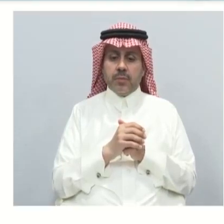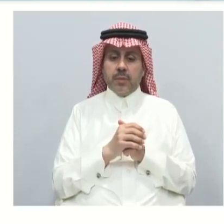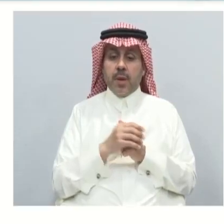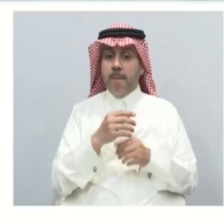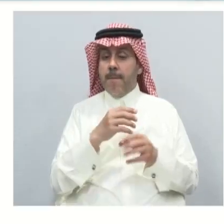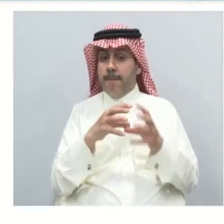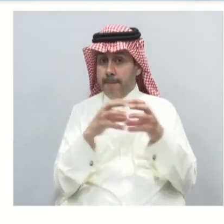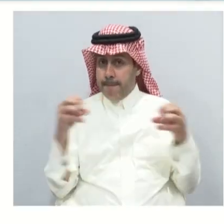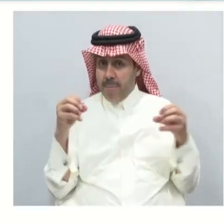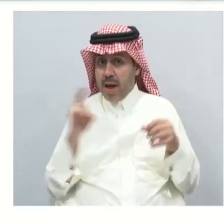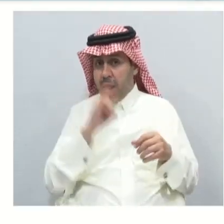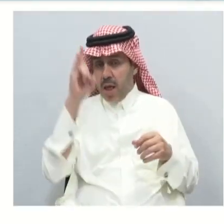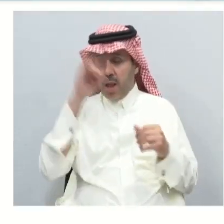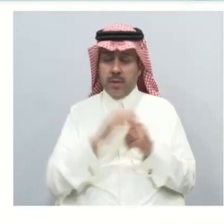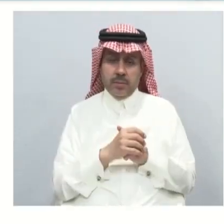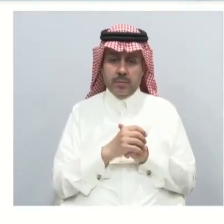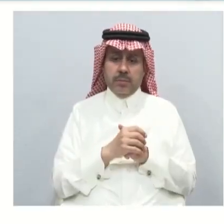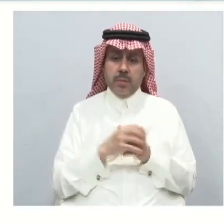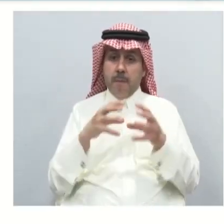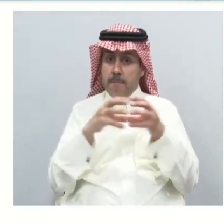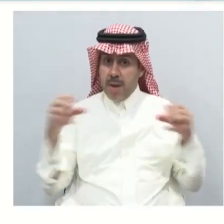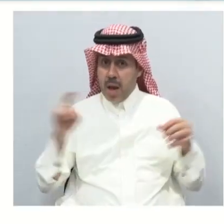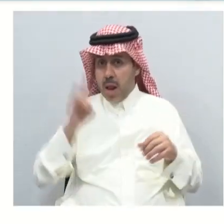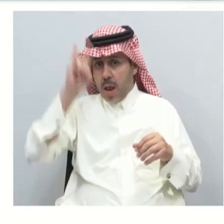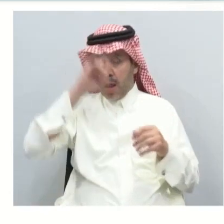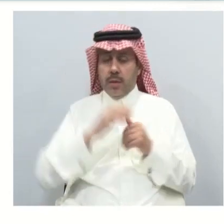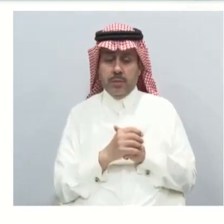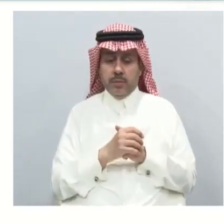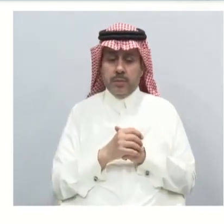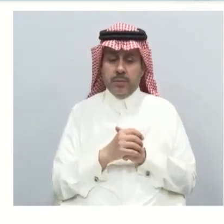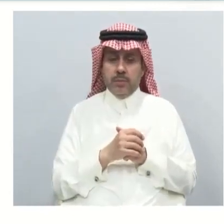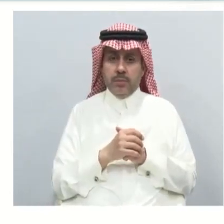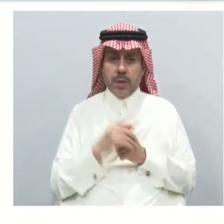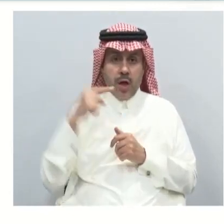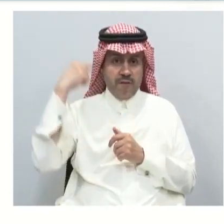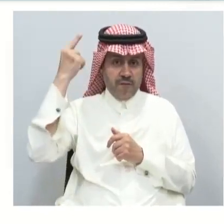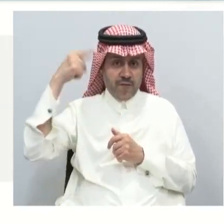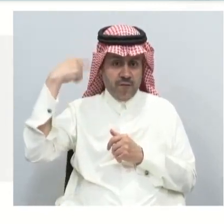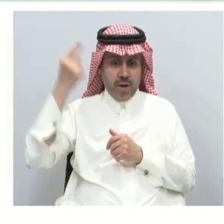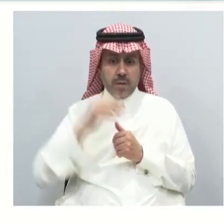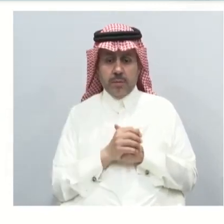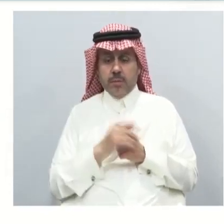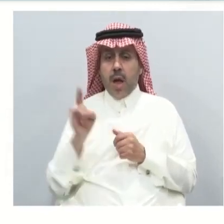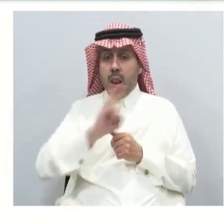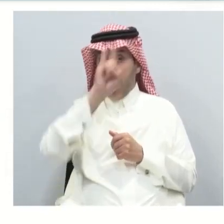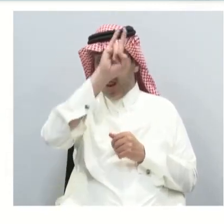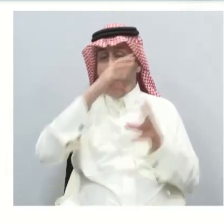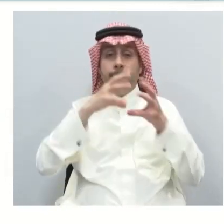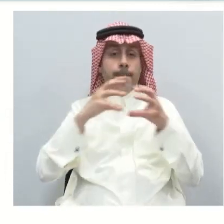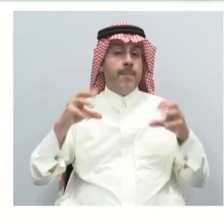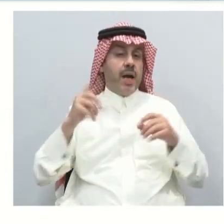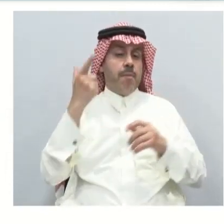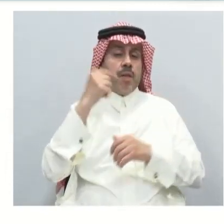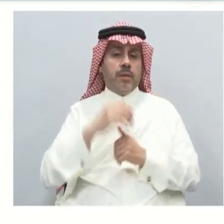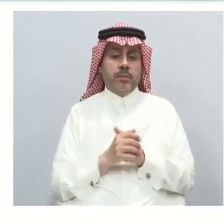معنى لا اله الا الله ما رايكم ما معنى لا اله الا الله تاملوا هذه الكلمه لا اله الا الله